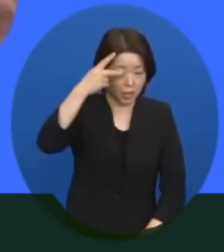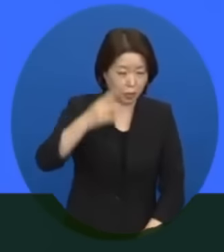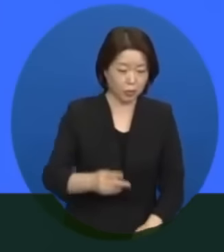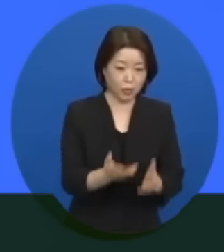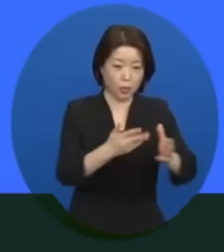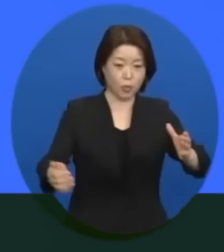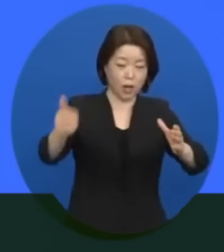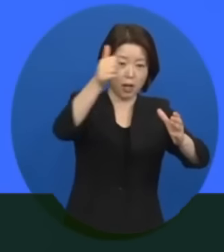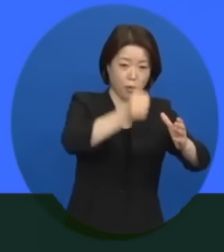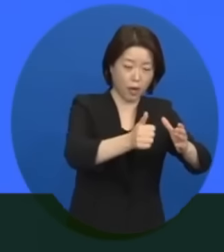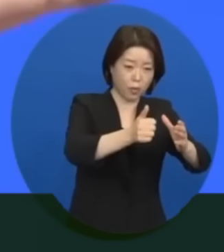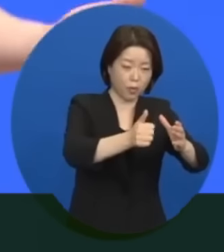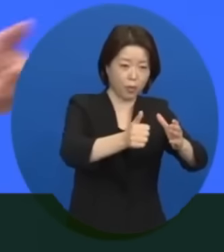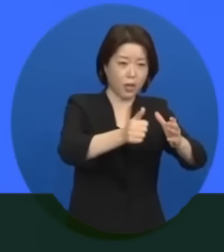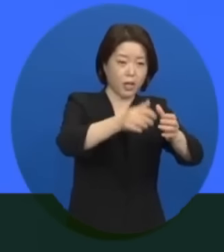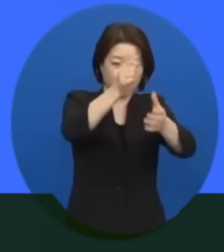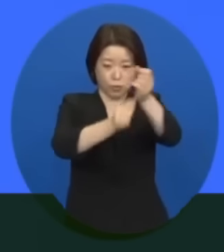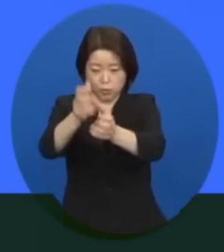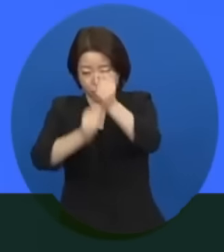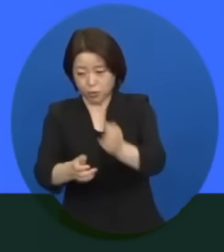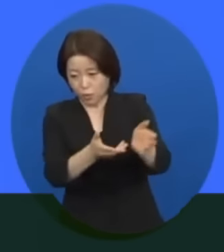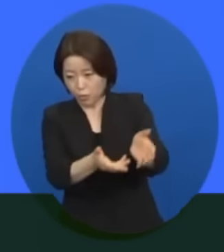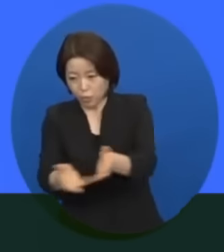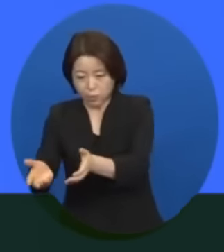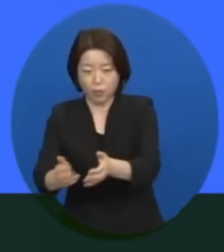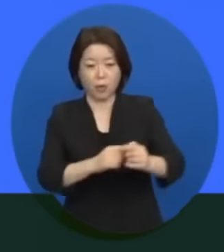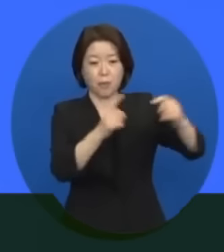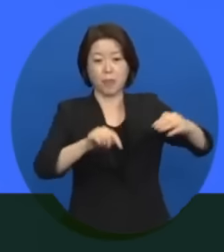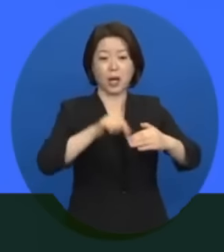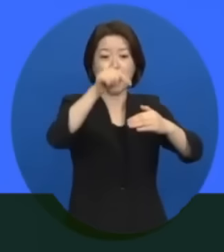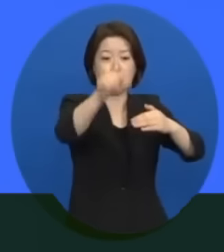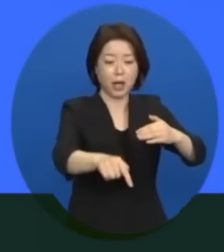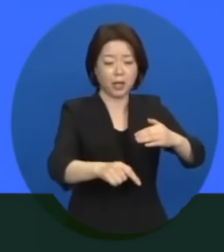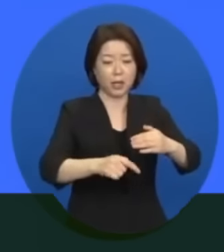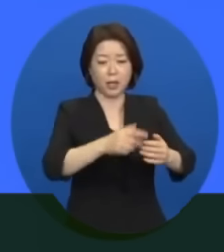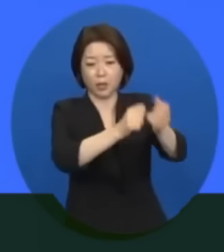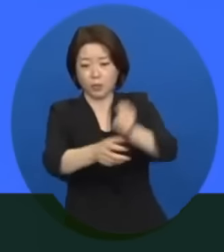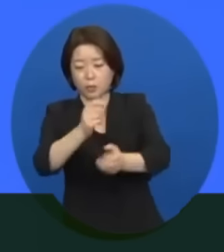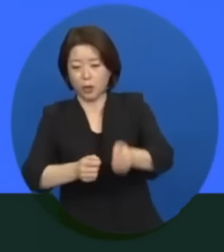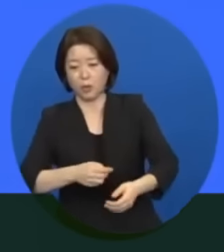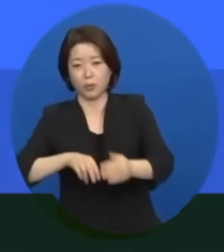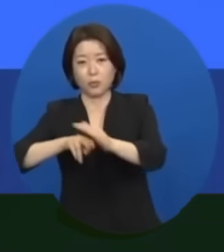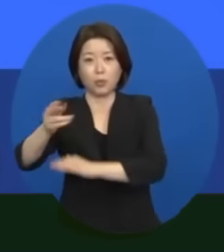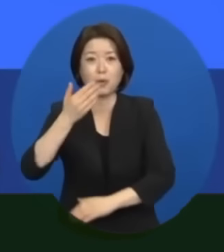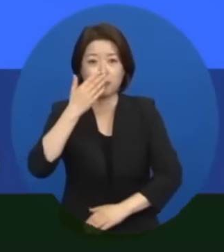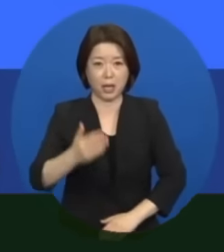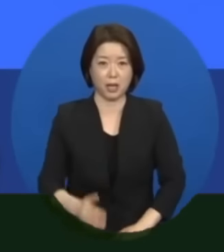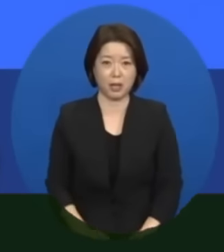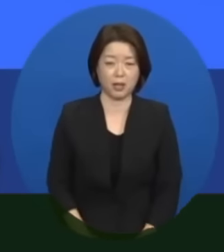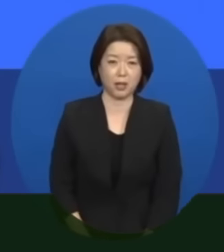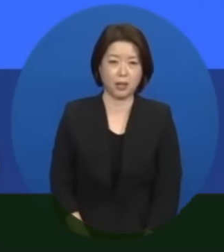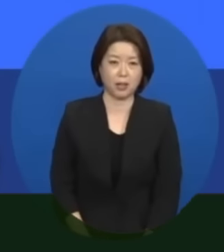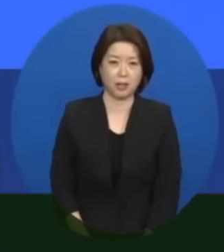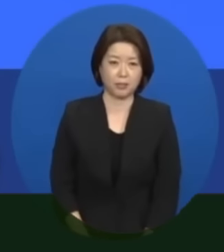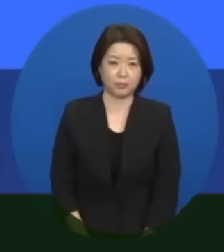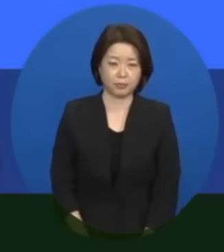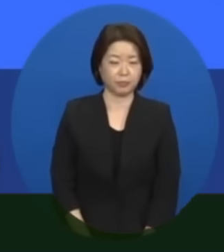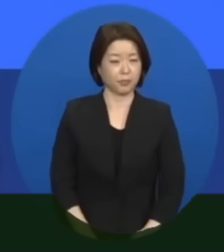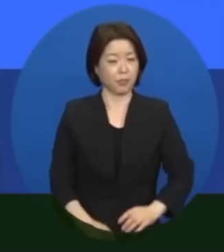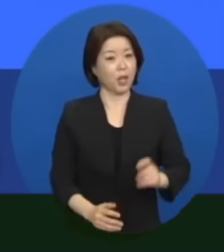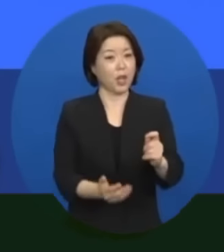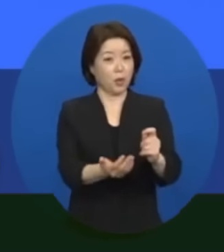담아내 탈출의 성공을 하게 됩니다 고린도전서 10장 13절에 나중에 이제 사도 바울이 이런